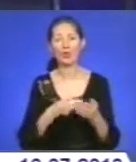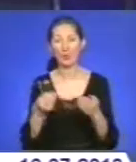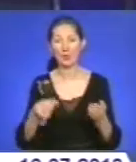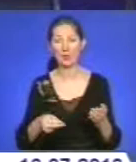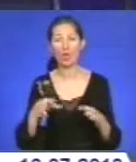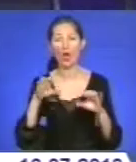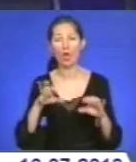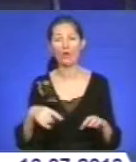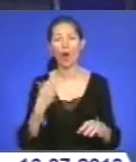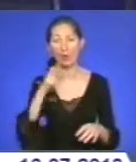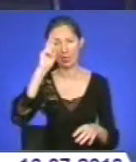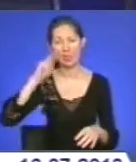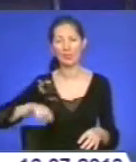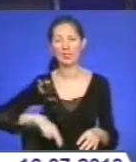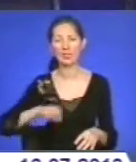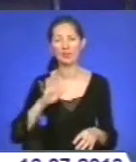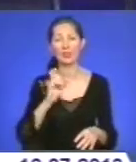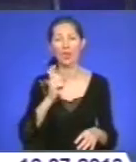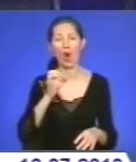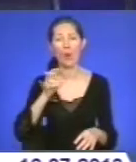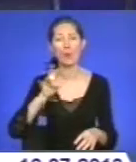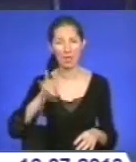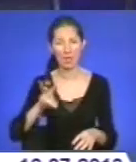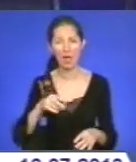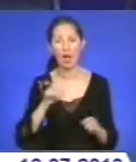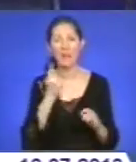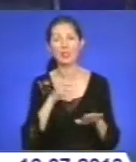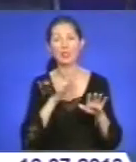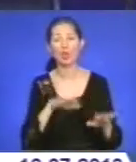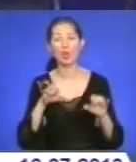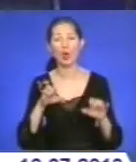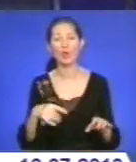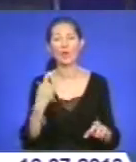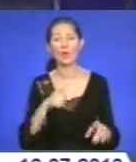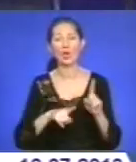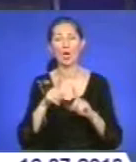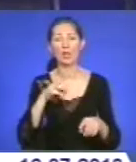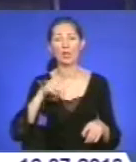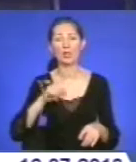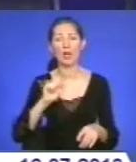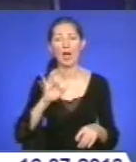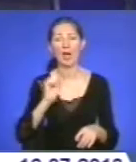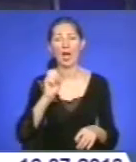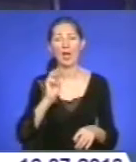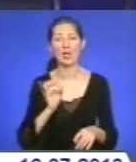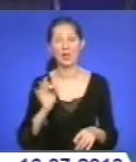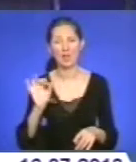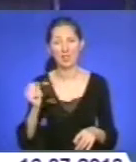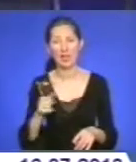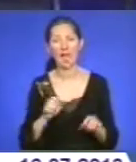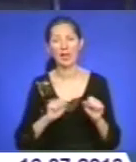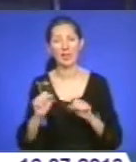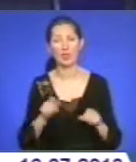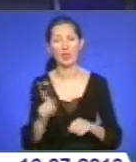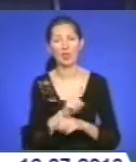голова облдержадміністрації Валентин Хоптян, перший заступник голови обласної ради Сергій Тарашевський та керівник Тернопільського